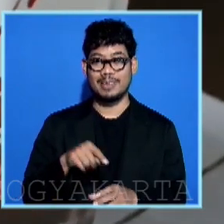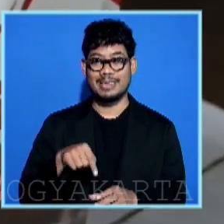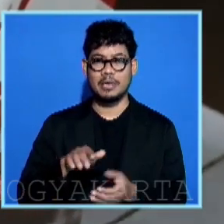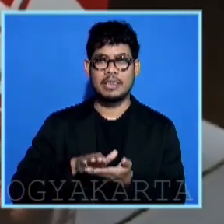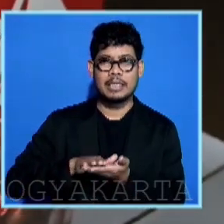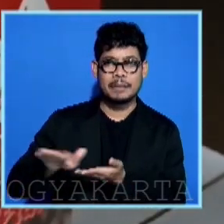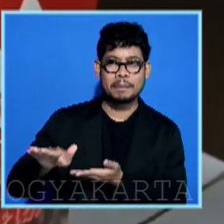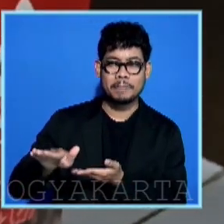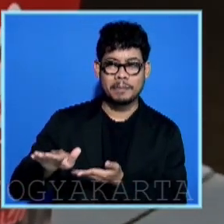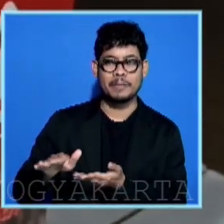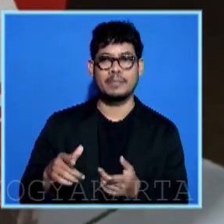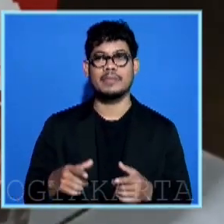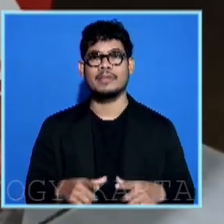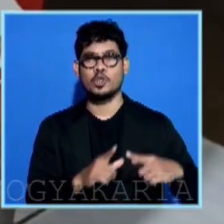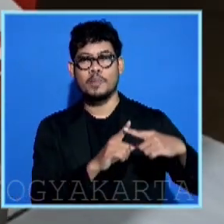Sumatra